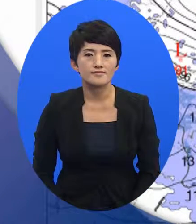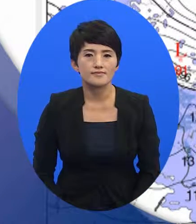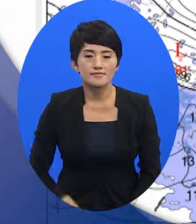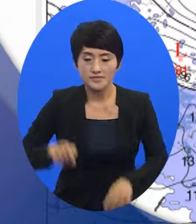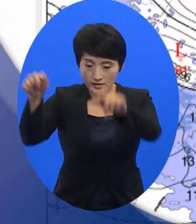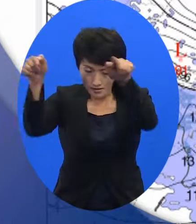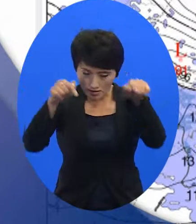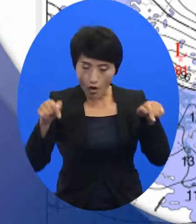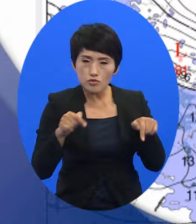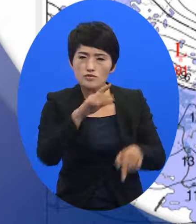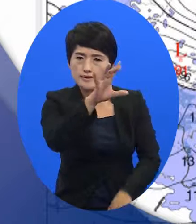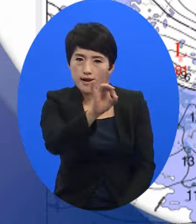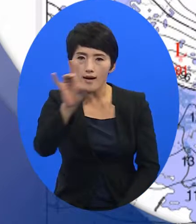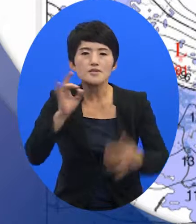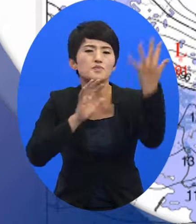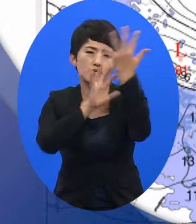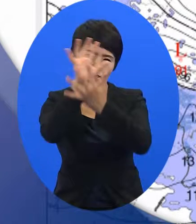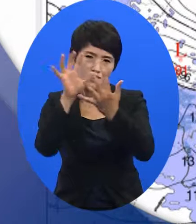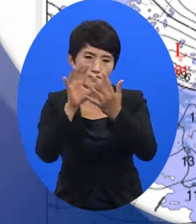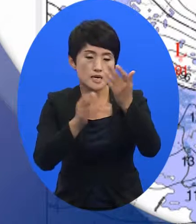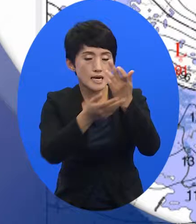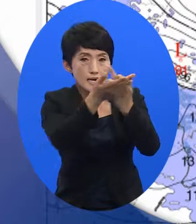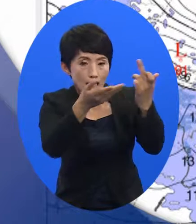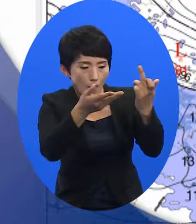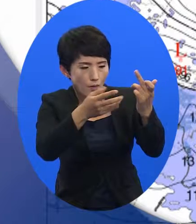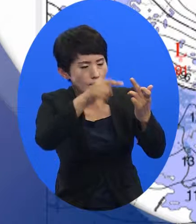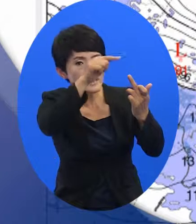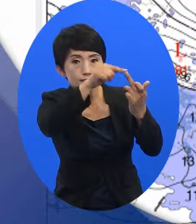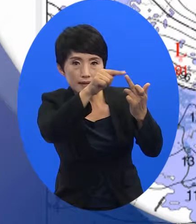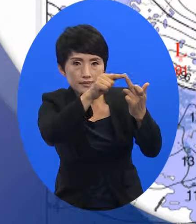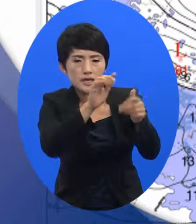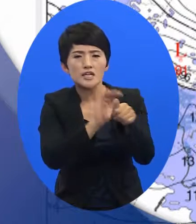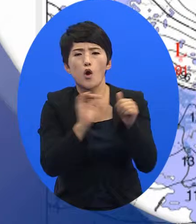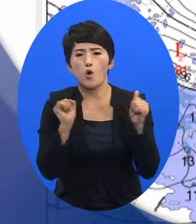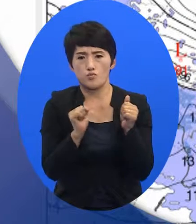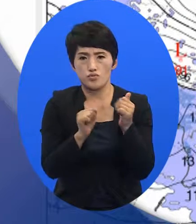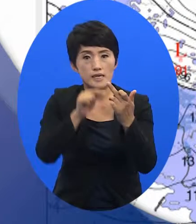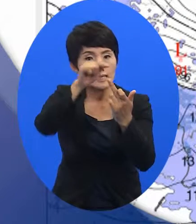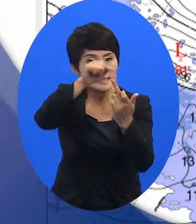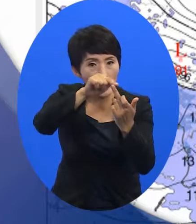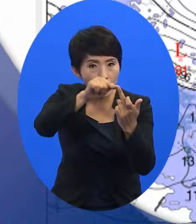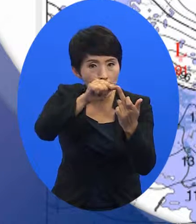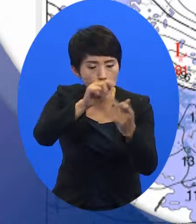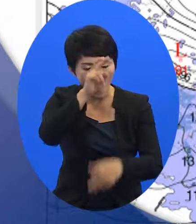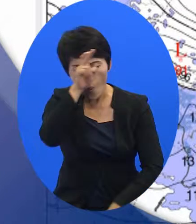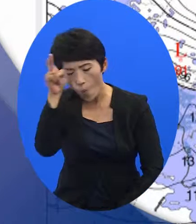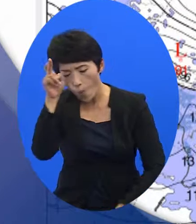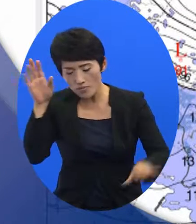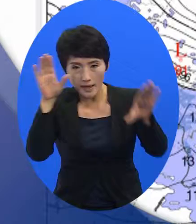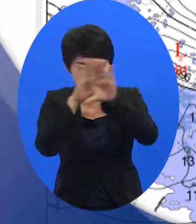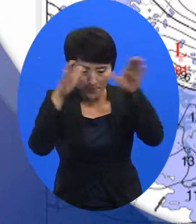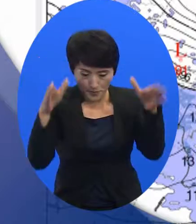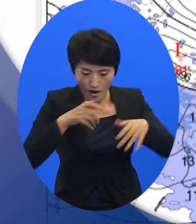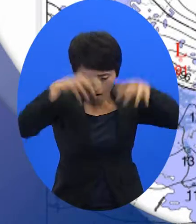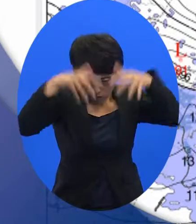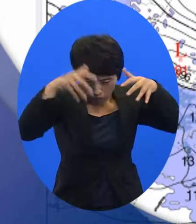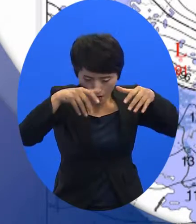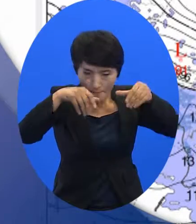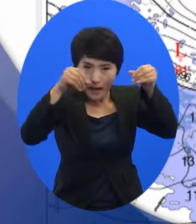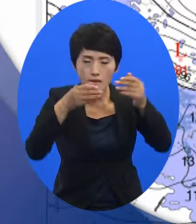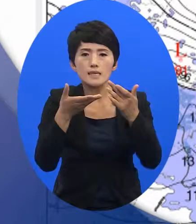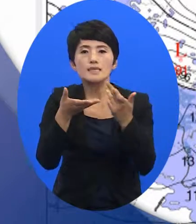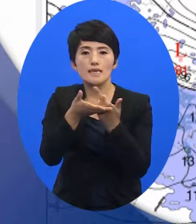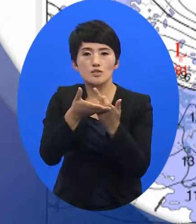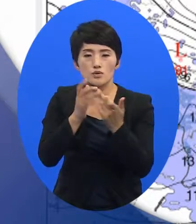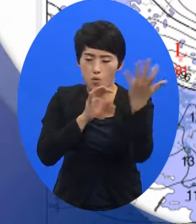따라서 전국이 가끔 구름 많겠으나 강원 산간과 경북 북동 산간에는 오후부터 밤 사이에 소나기 오는 곳이 있겠고